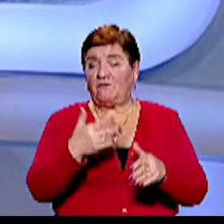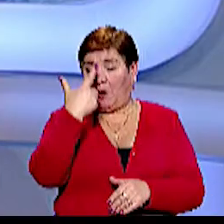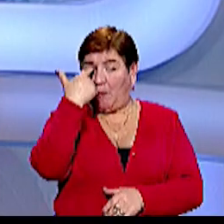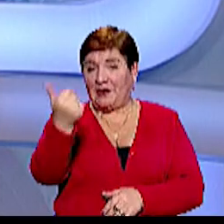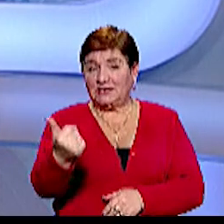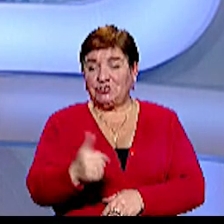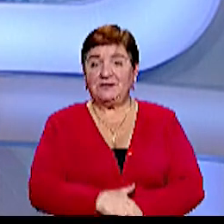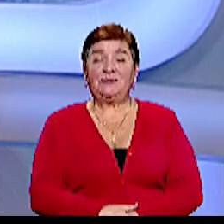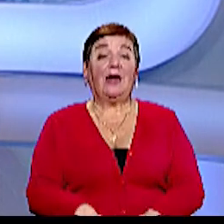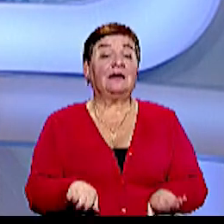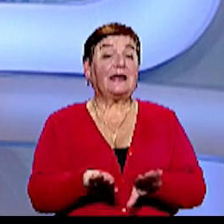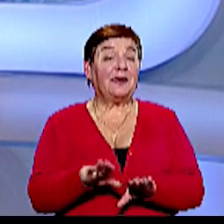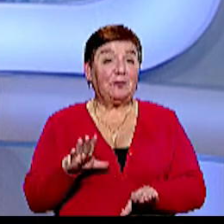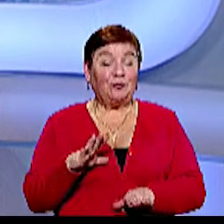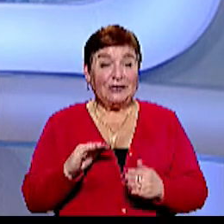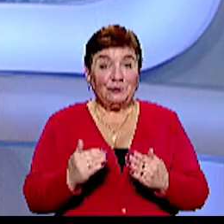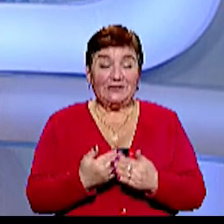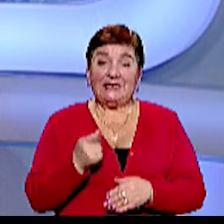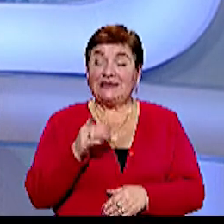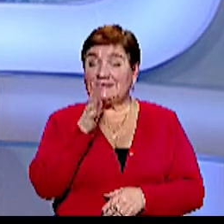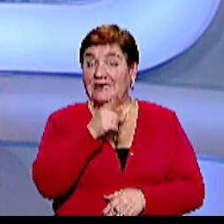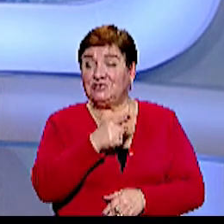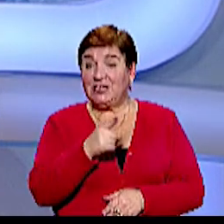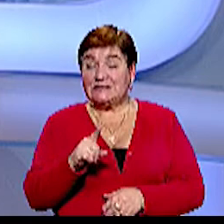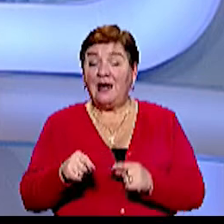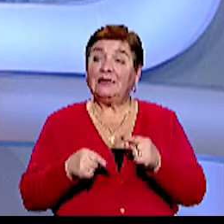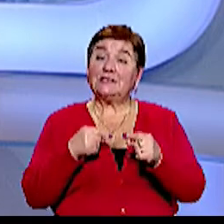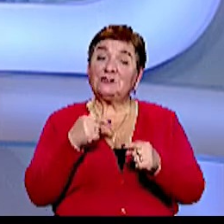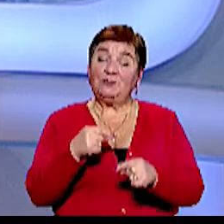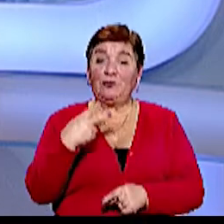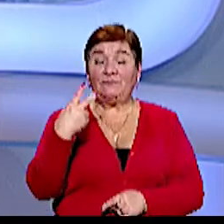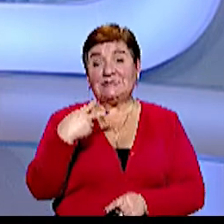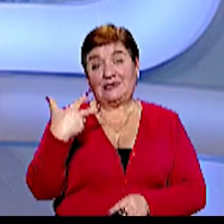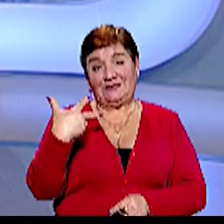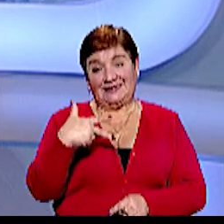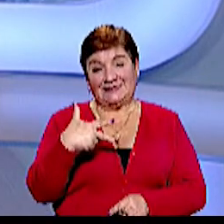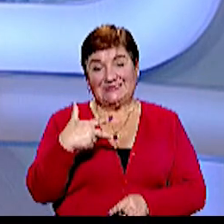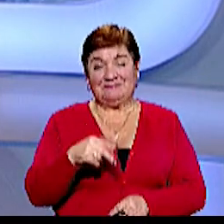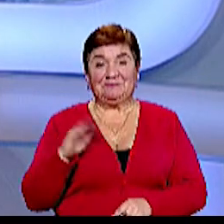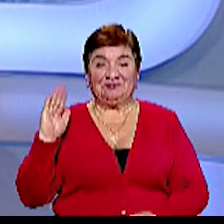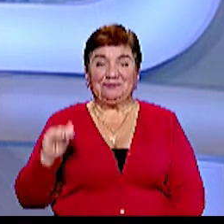Такими були новини на цей час. Наступний випуск о 20:30.